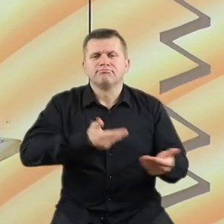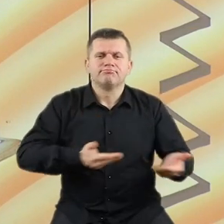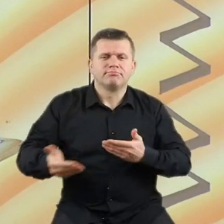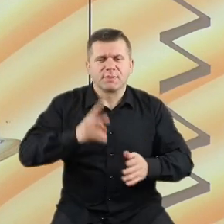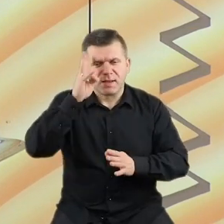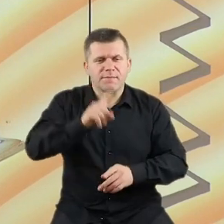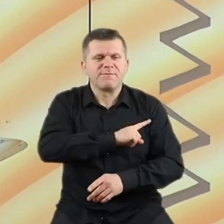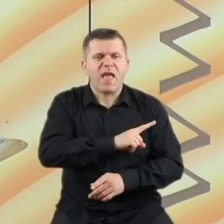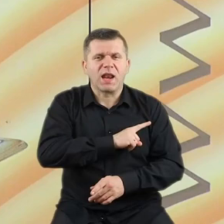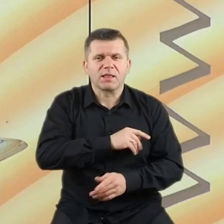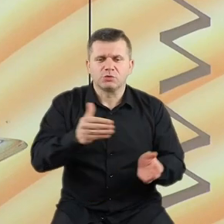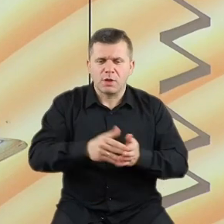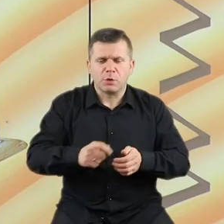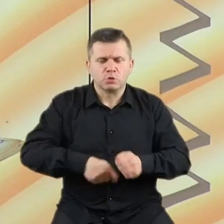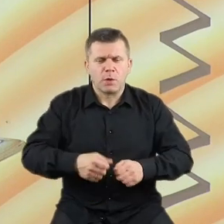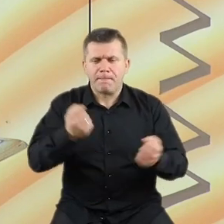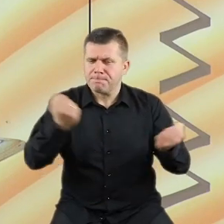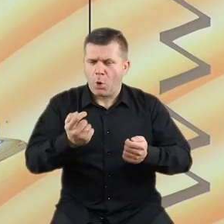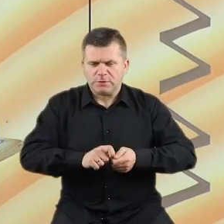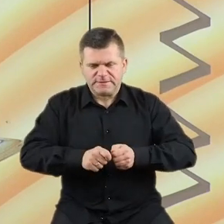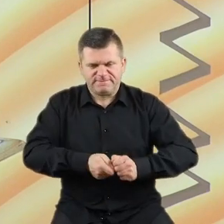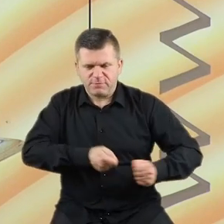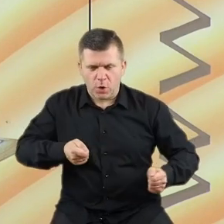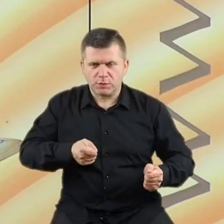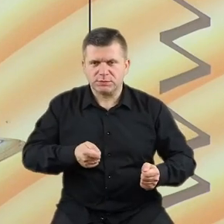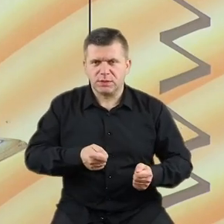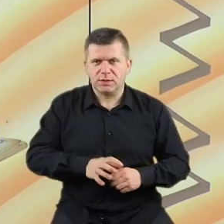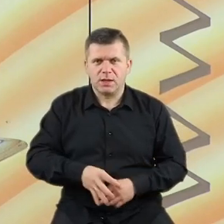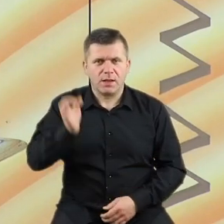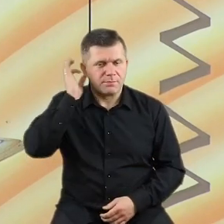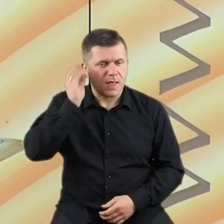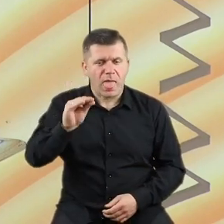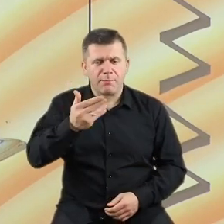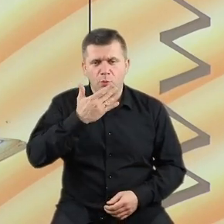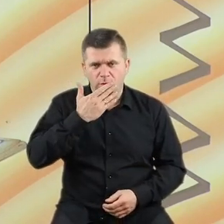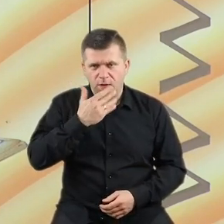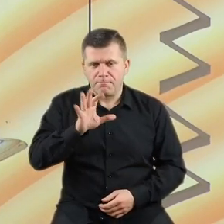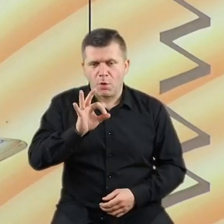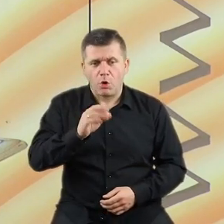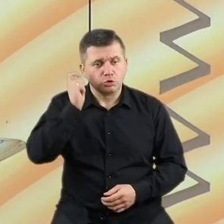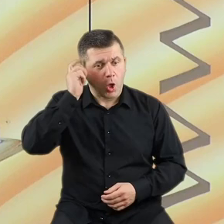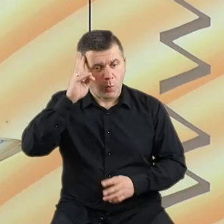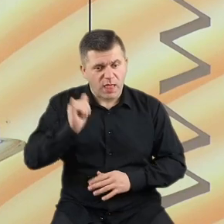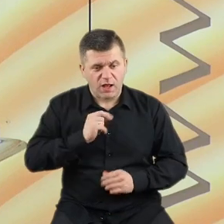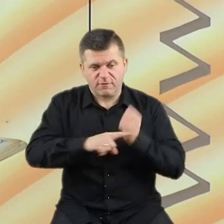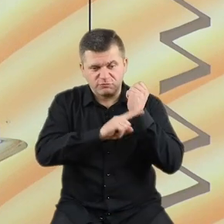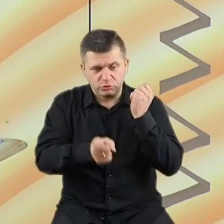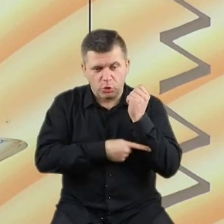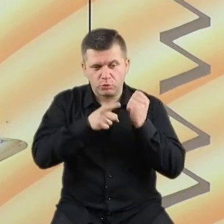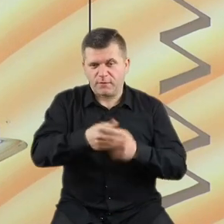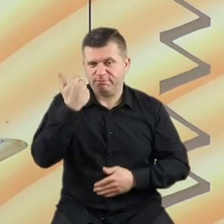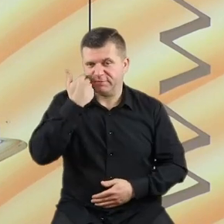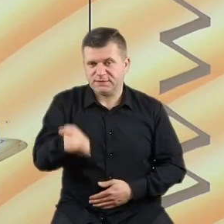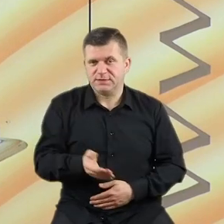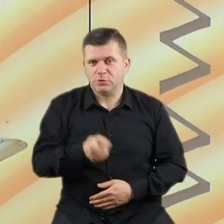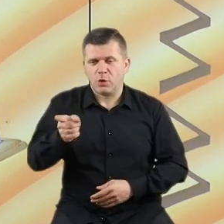na wartę, to trzeba było te sznurki bardzo mocno wiązać. I pani Emilka mówi tak, bo żołnierka w ciąży to był wstyd. No